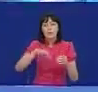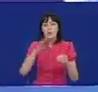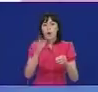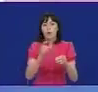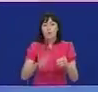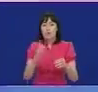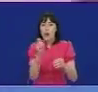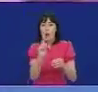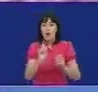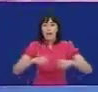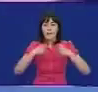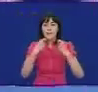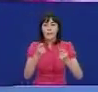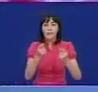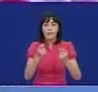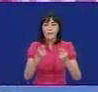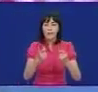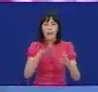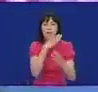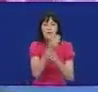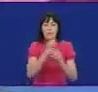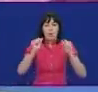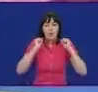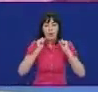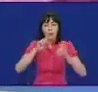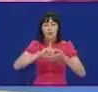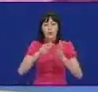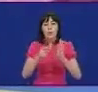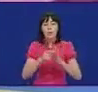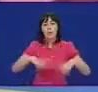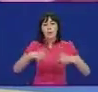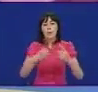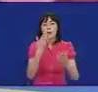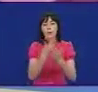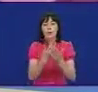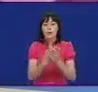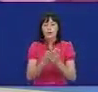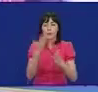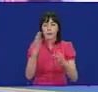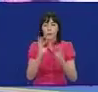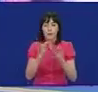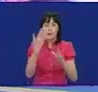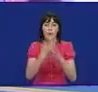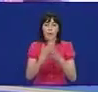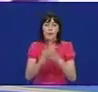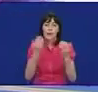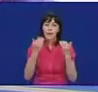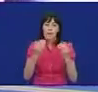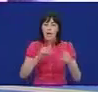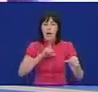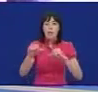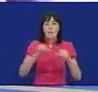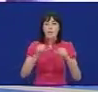отынмен толық қамтамасыз етілген болатын. Саябақтар мен спорт алаңшаларда бой түктеп көпшіліктің сұранысын қанағаттандыра бастады. Енді міне әлеуметтік